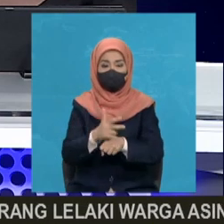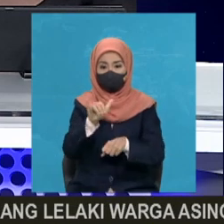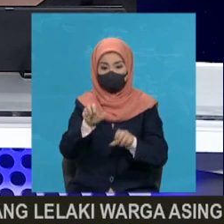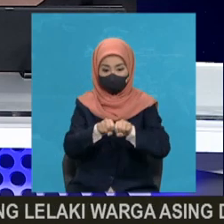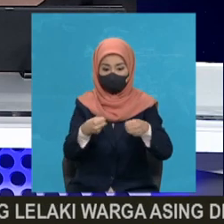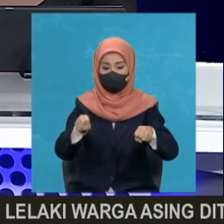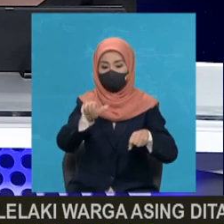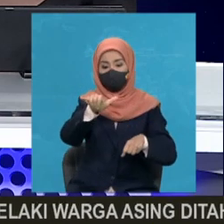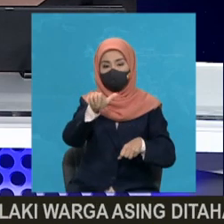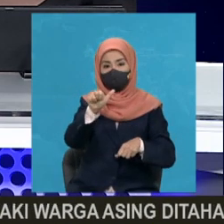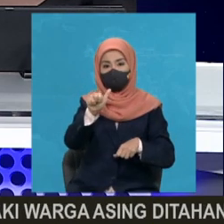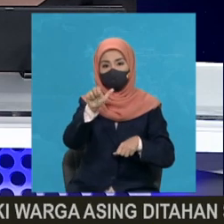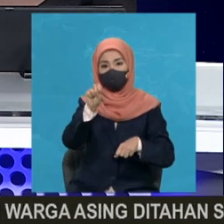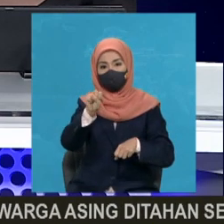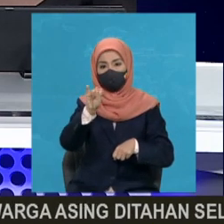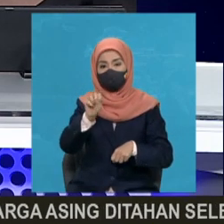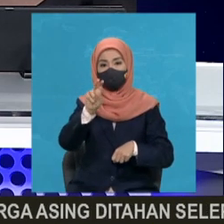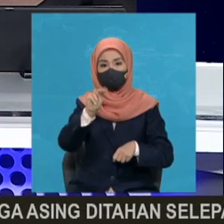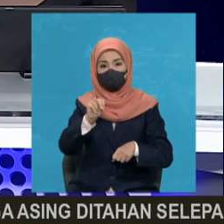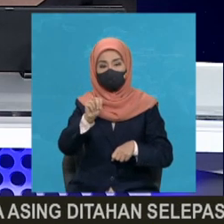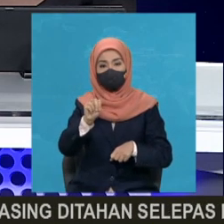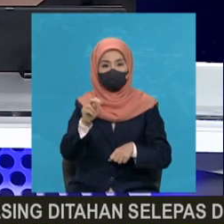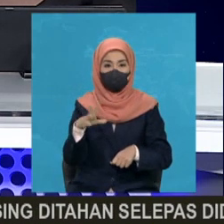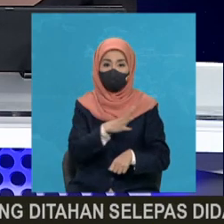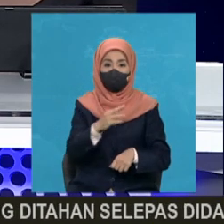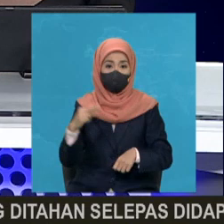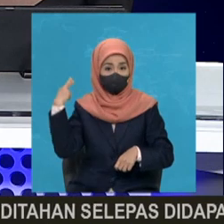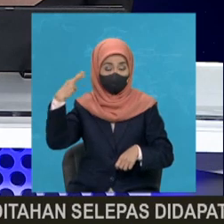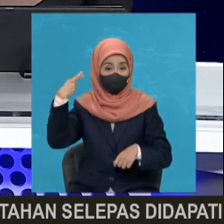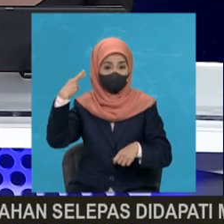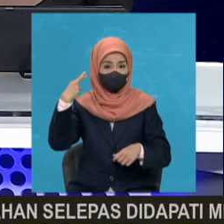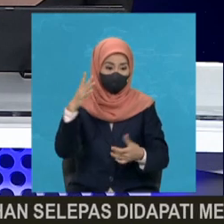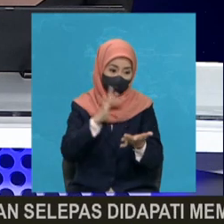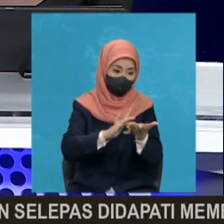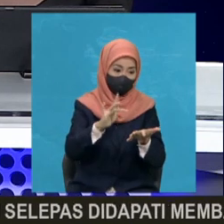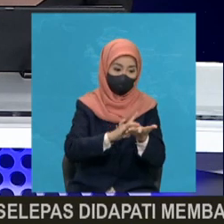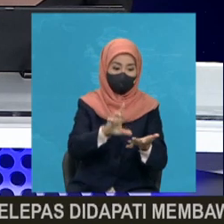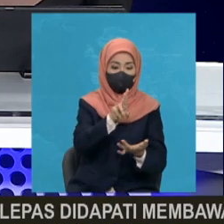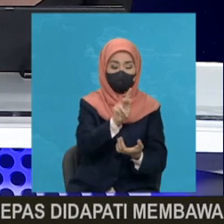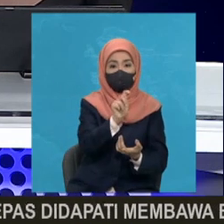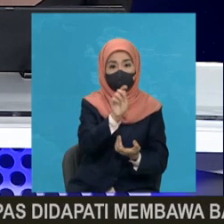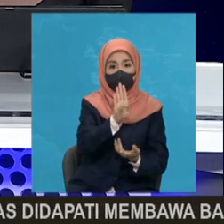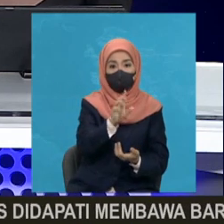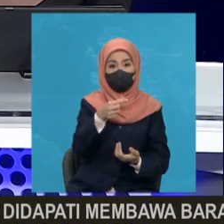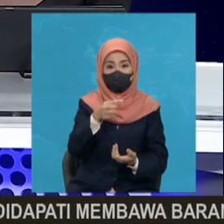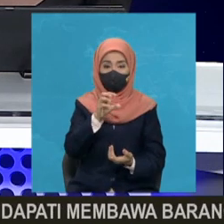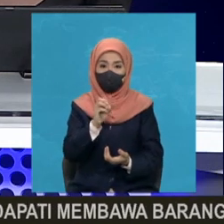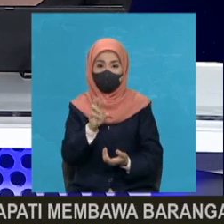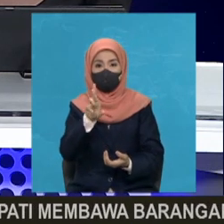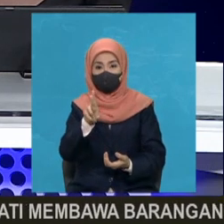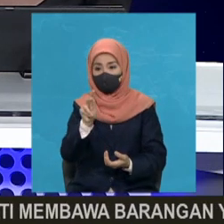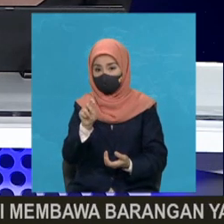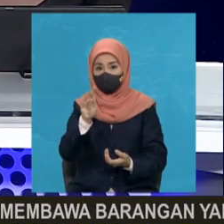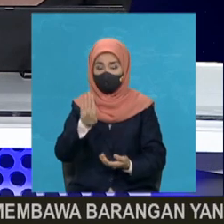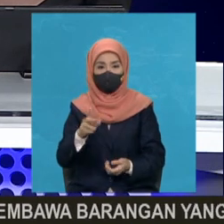serentak di ke semua saluran television dan rangkaian radio serta aplikasi arti Bigo radio televisyen Brunei